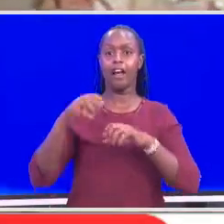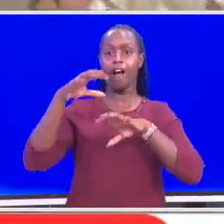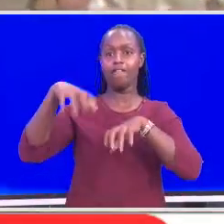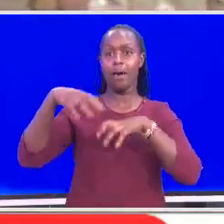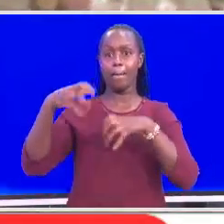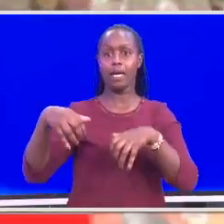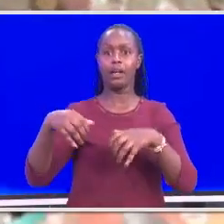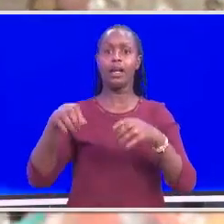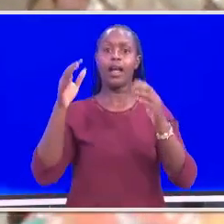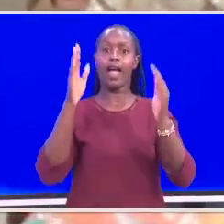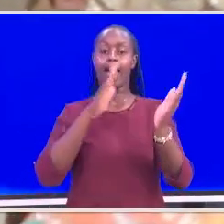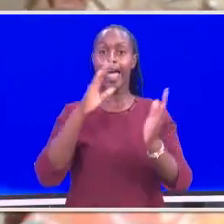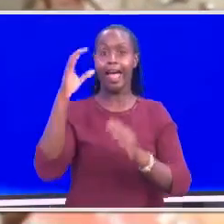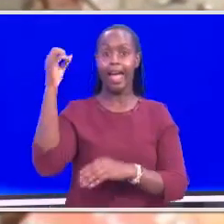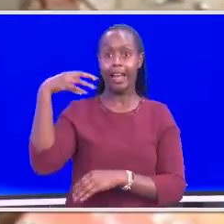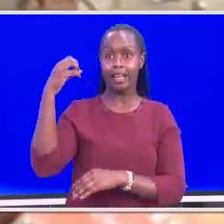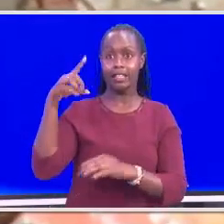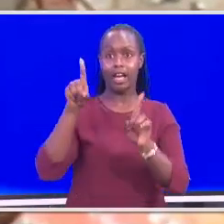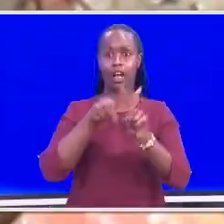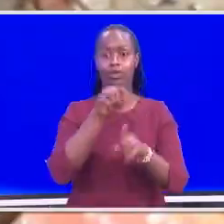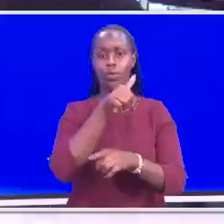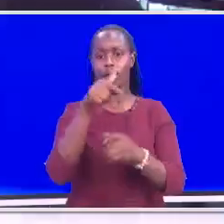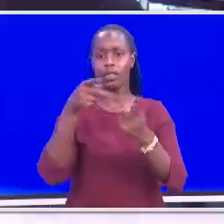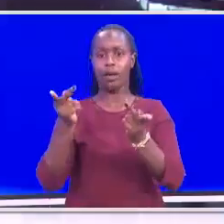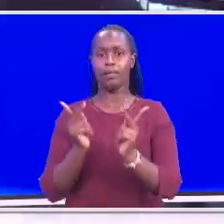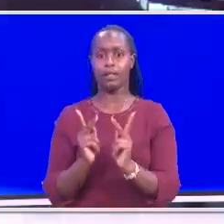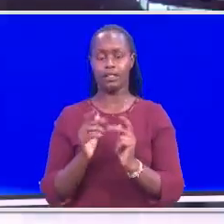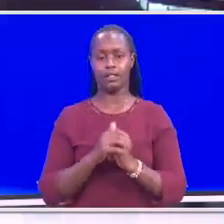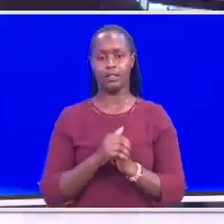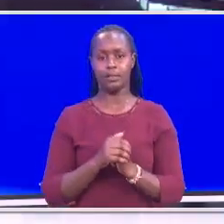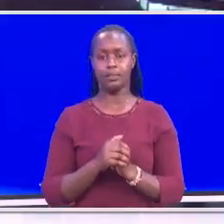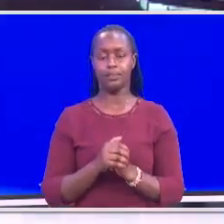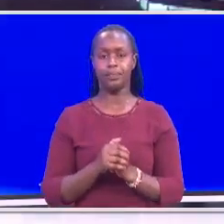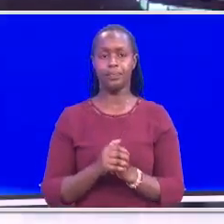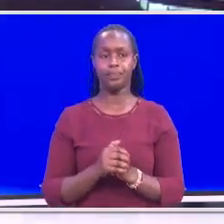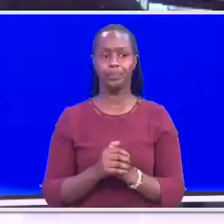nyingine. Ruga Ival, TV 47. Kazi safi.